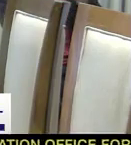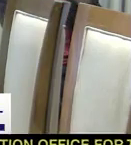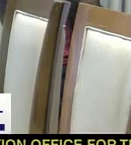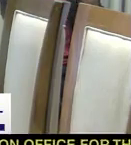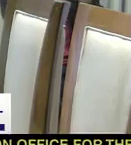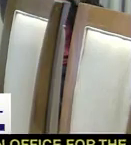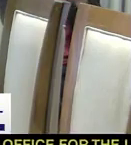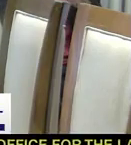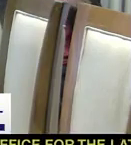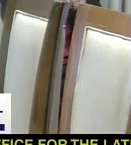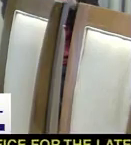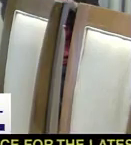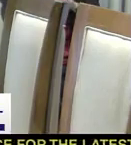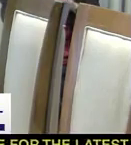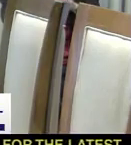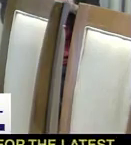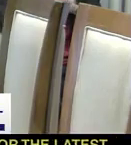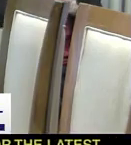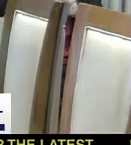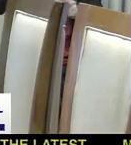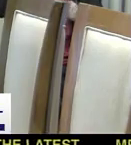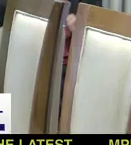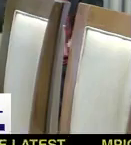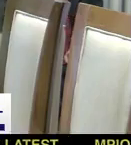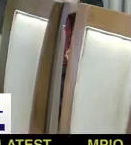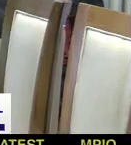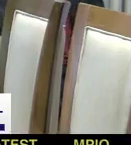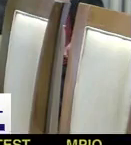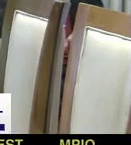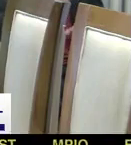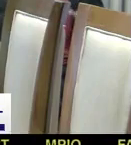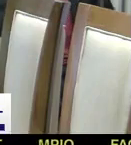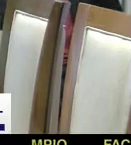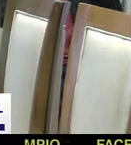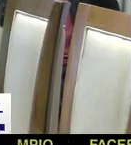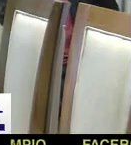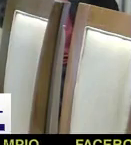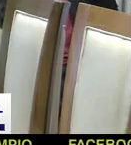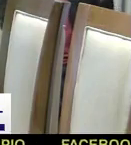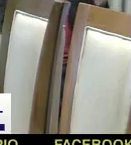magbubuti naman kami ni Vice Mayor. Pasesya na kayo, marami kaming commercial